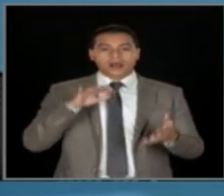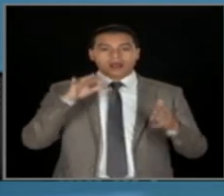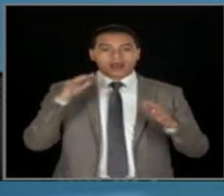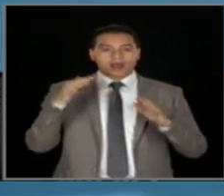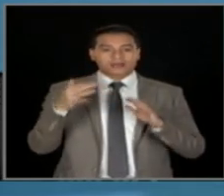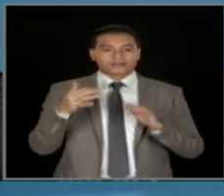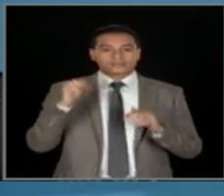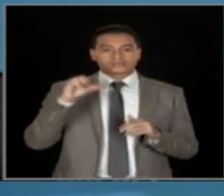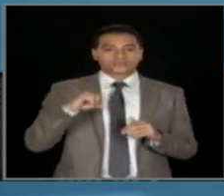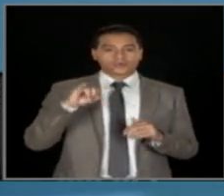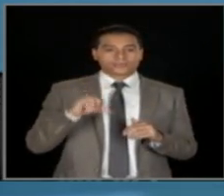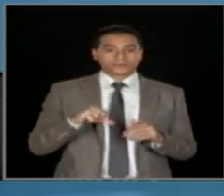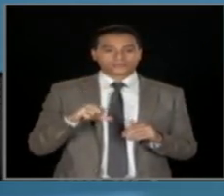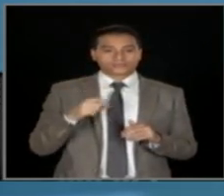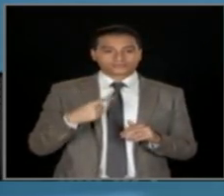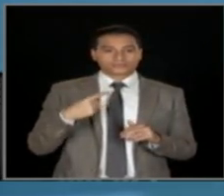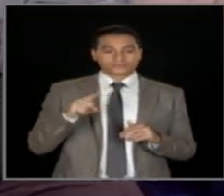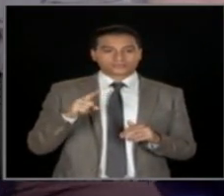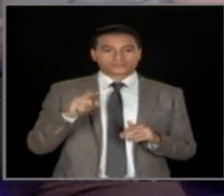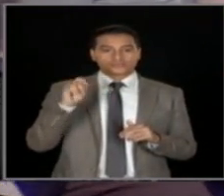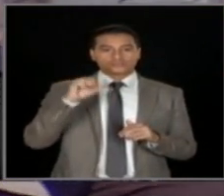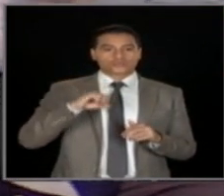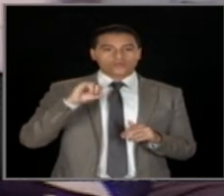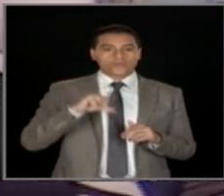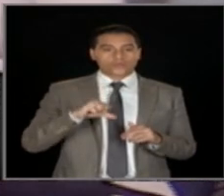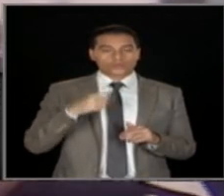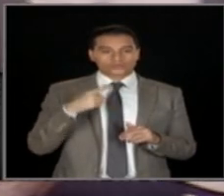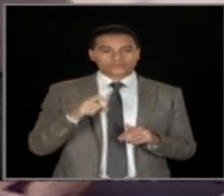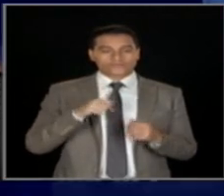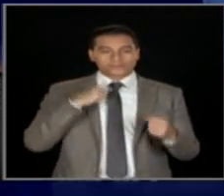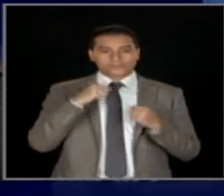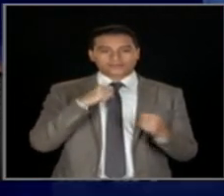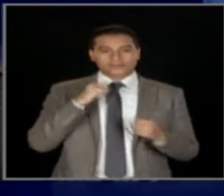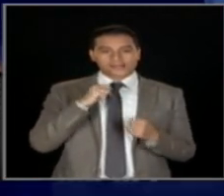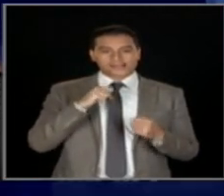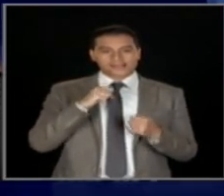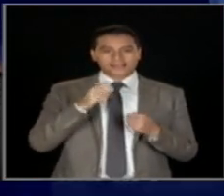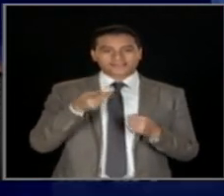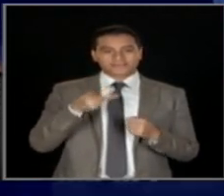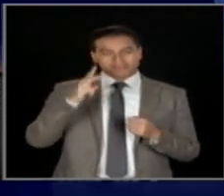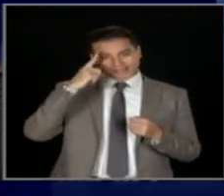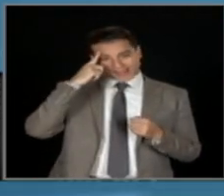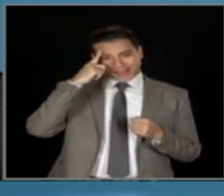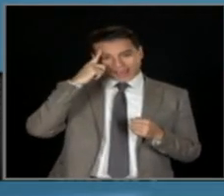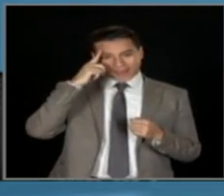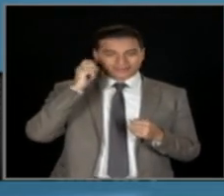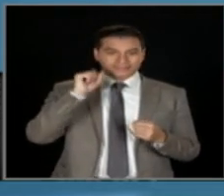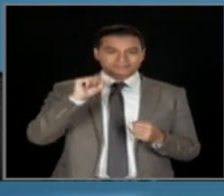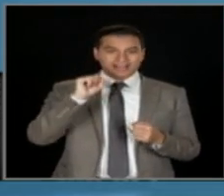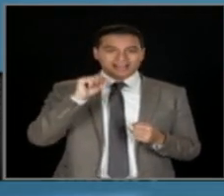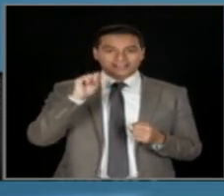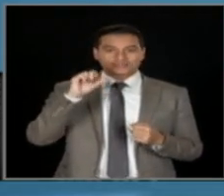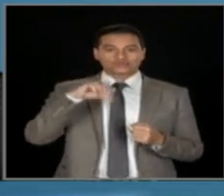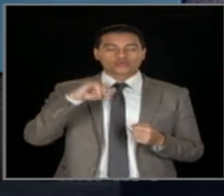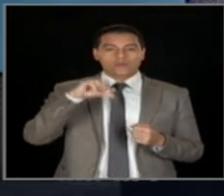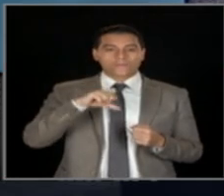العالميه. سومو. في رياضه قتاليه. سومو. في رياضه قتاليه يابانيه. سومو. صح.